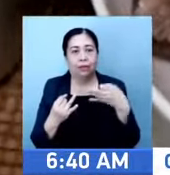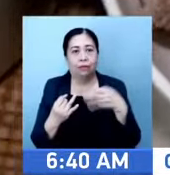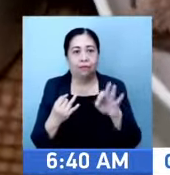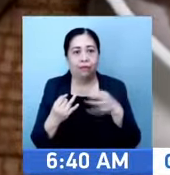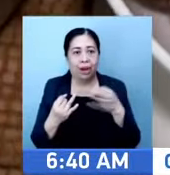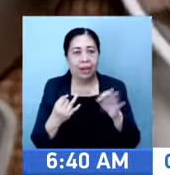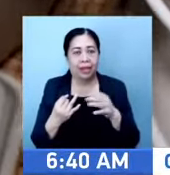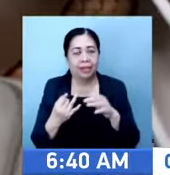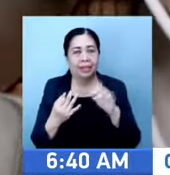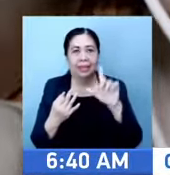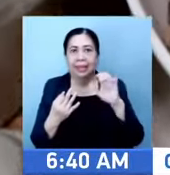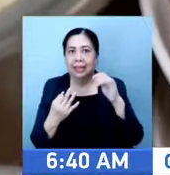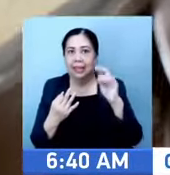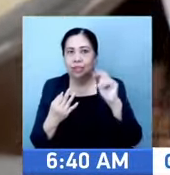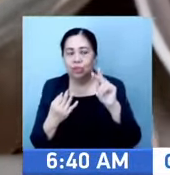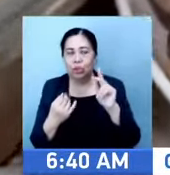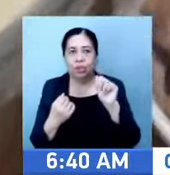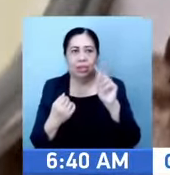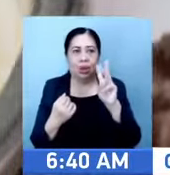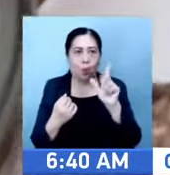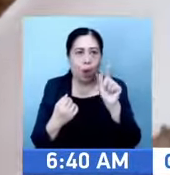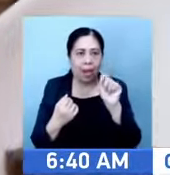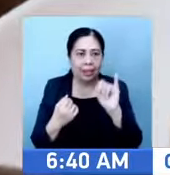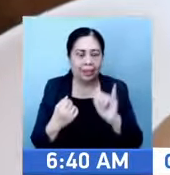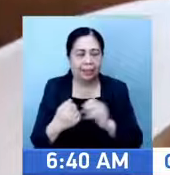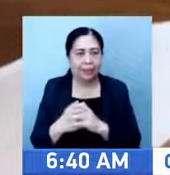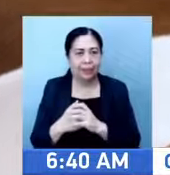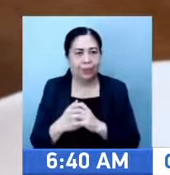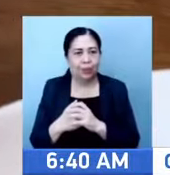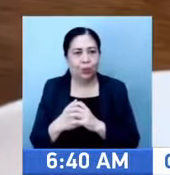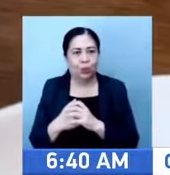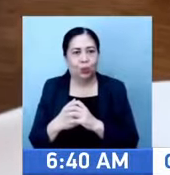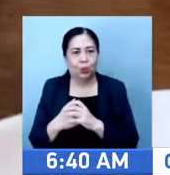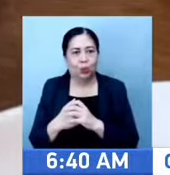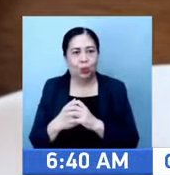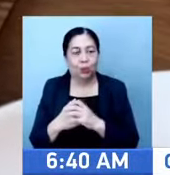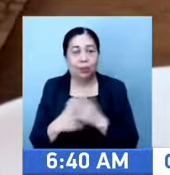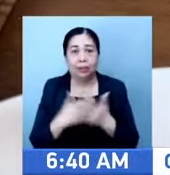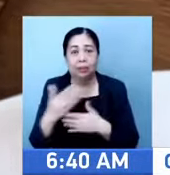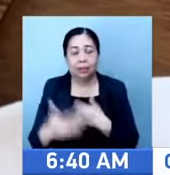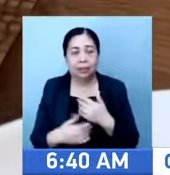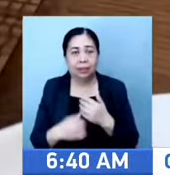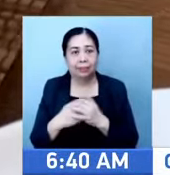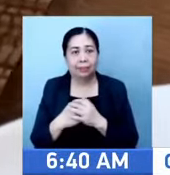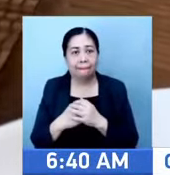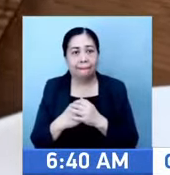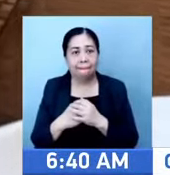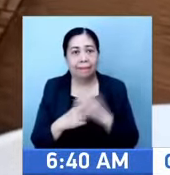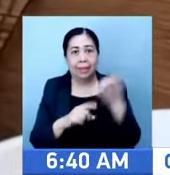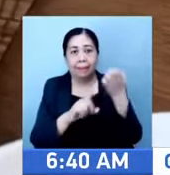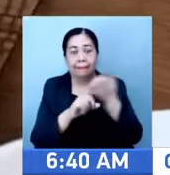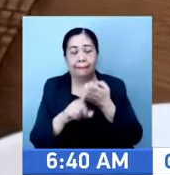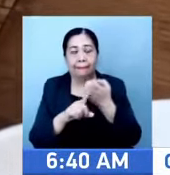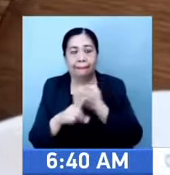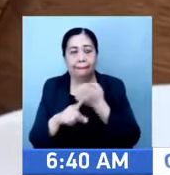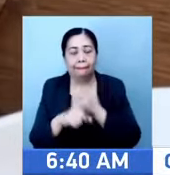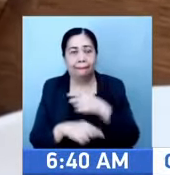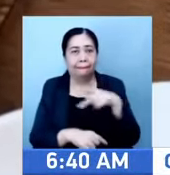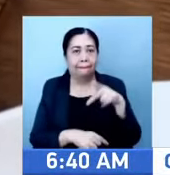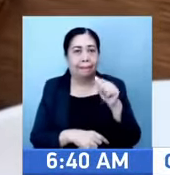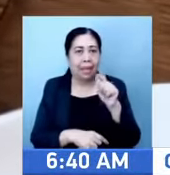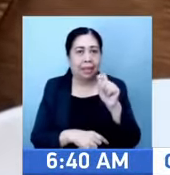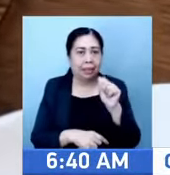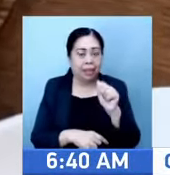lechon, kawali. Ayan, no? Tapos, Chef, yung kwan natin, yung bawat isa natin, yung pata,